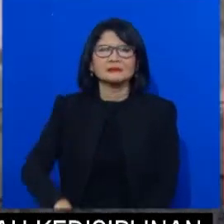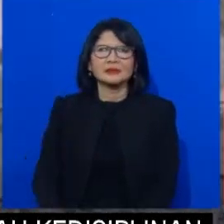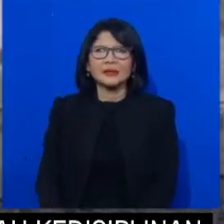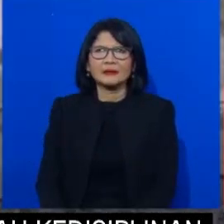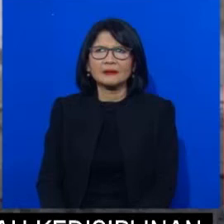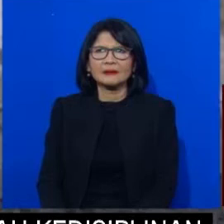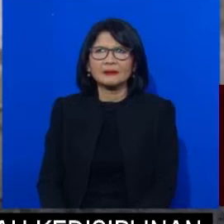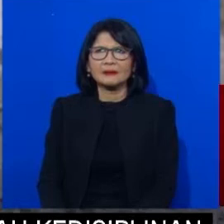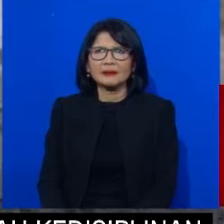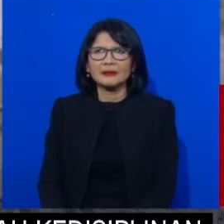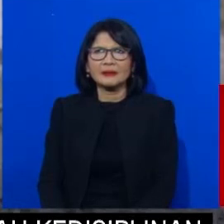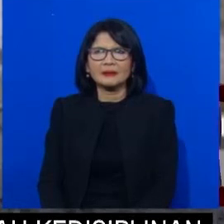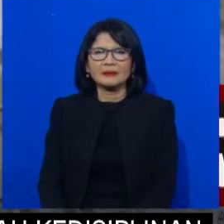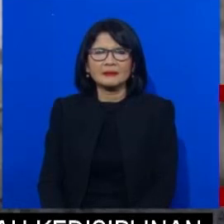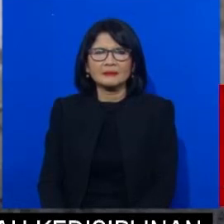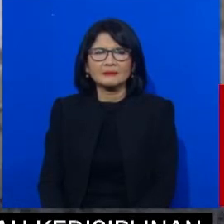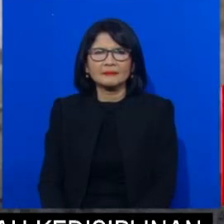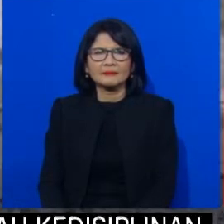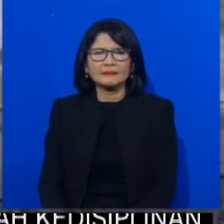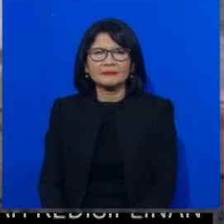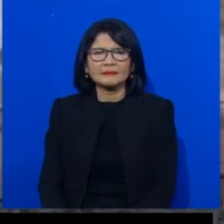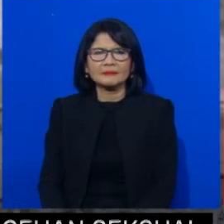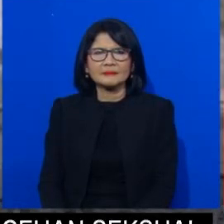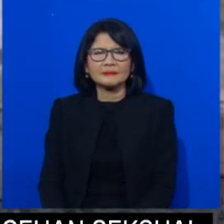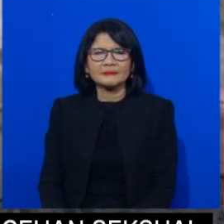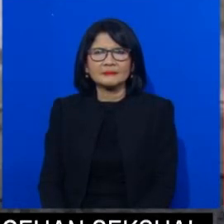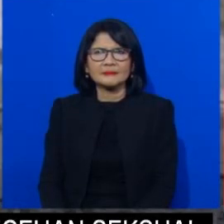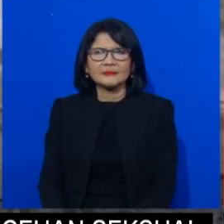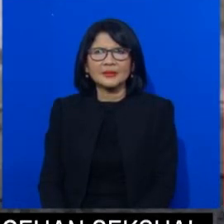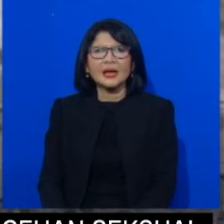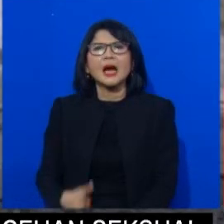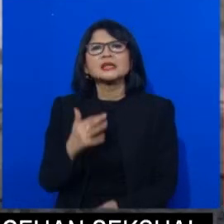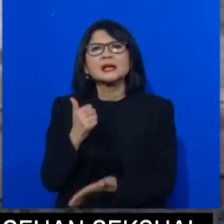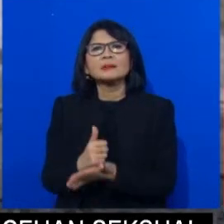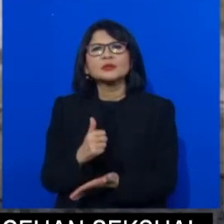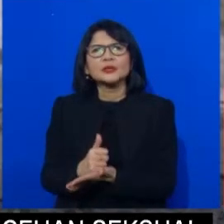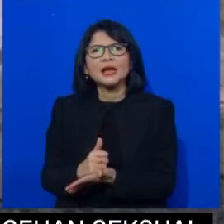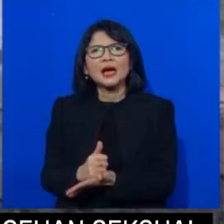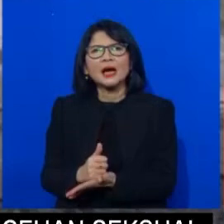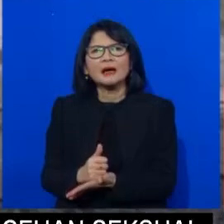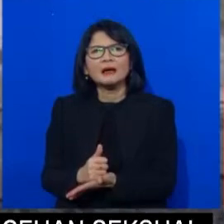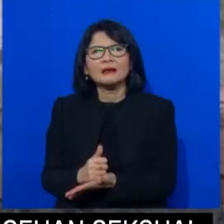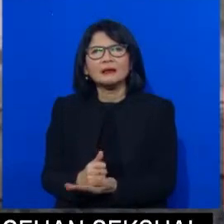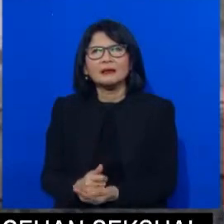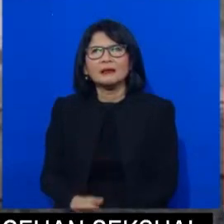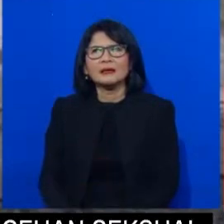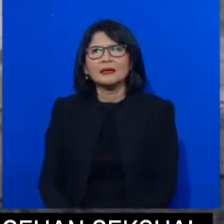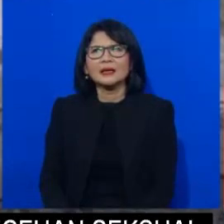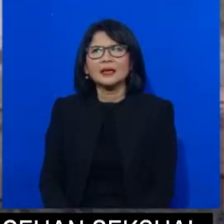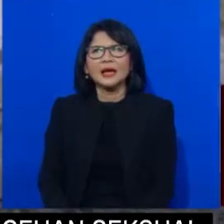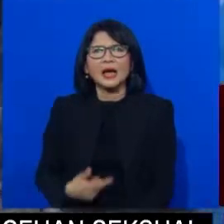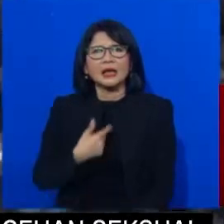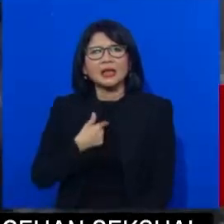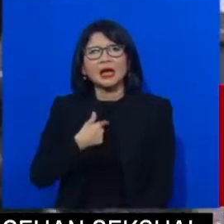Ya kita baik bagaimana deh begitu ya. Iya. Soalnya kita pikir sama lihat ke orang